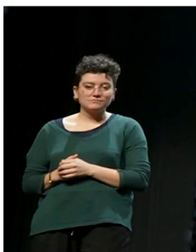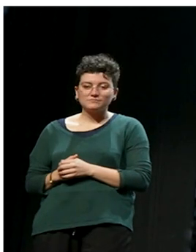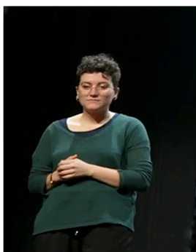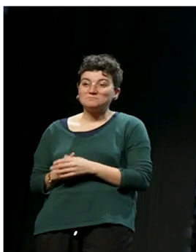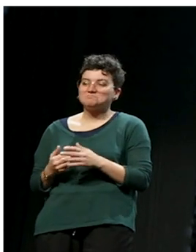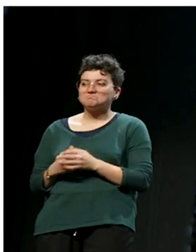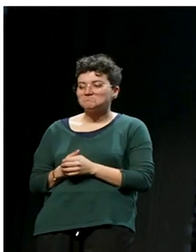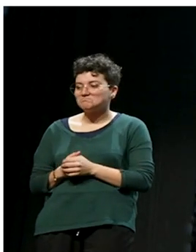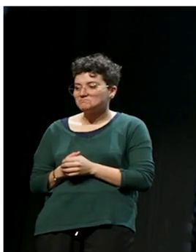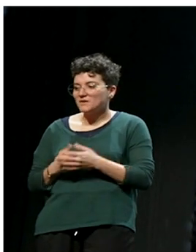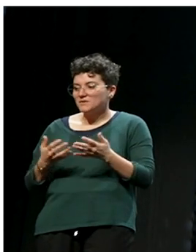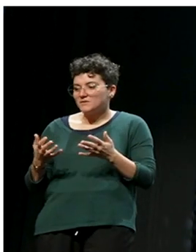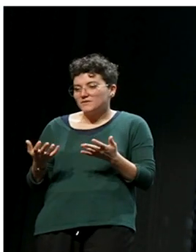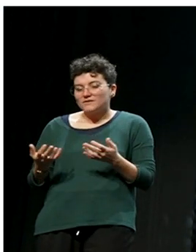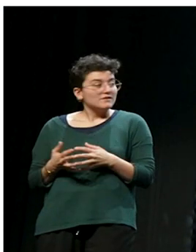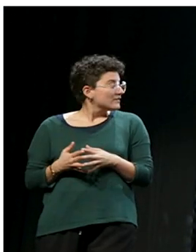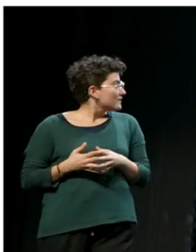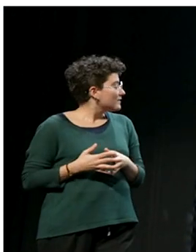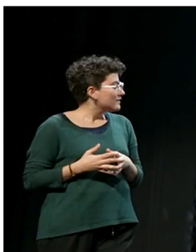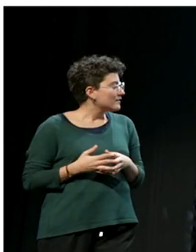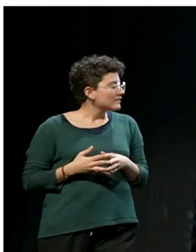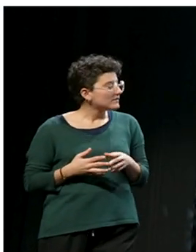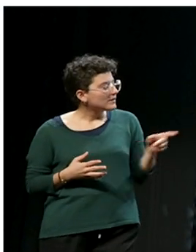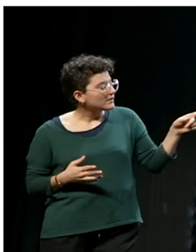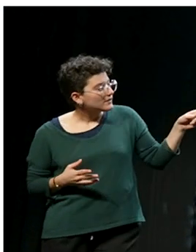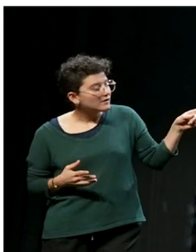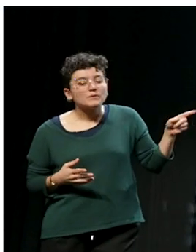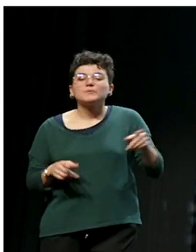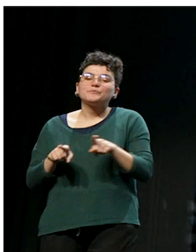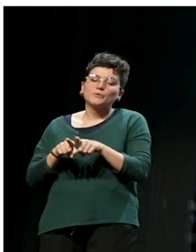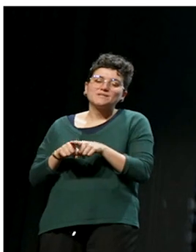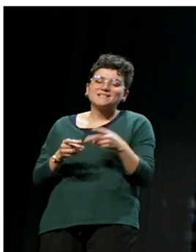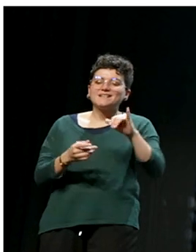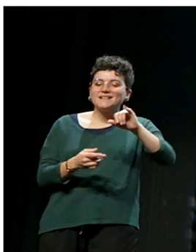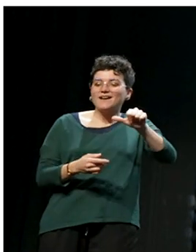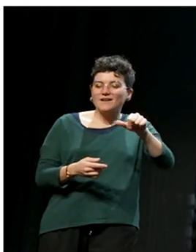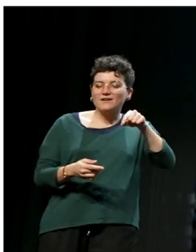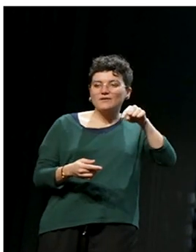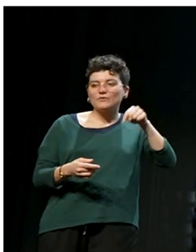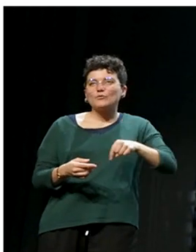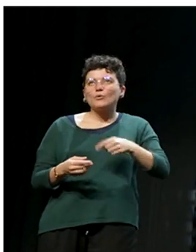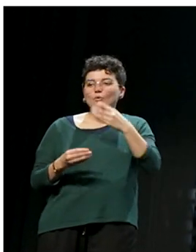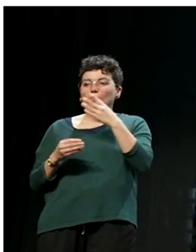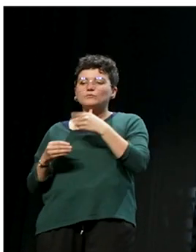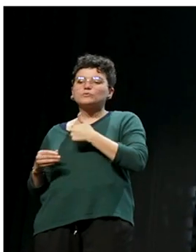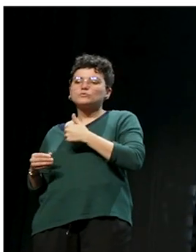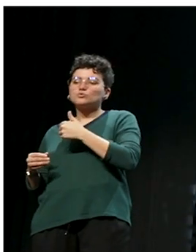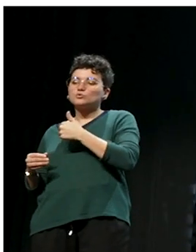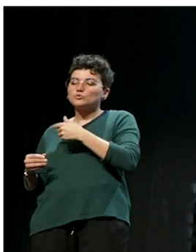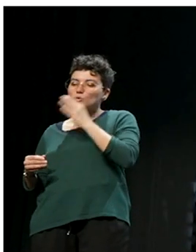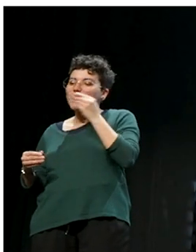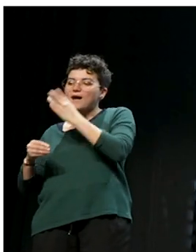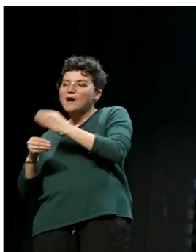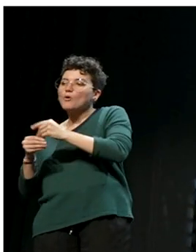Et puis on s'est débrouillé. Après, il y a aussi un apprentissage avec l'IA, justement, savoir les bons mots-clés, les prompts à entrer, etc.,